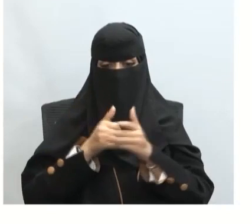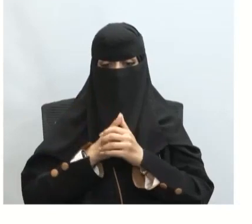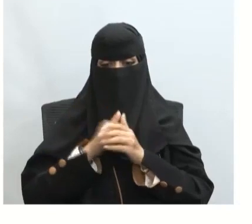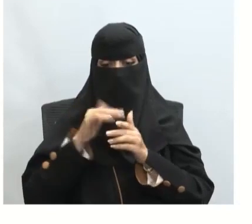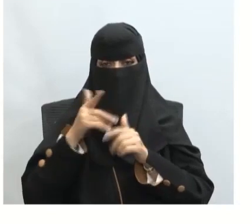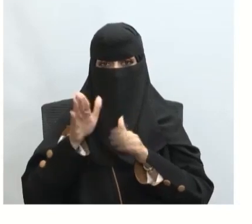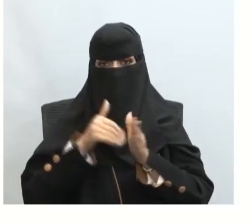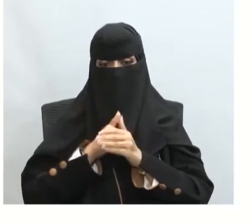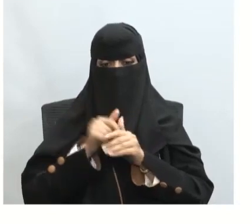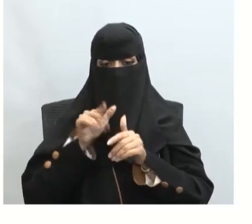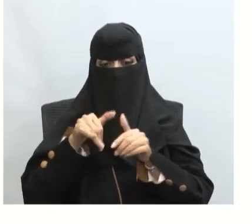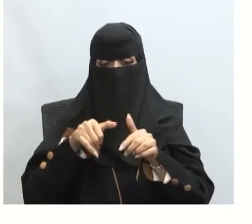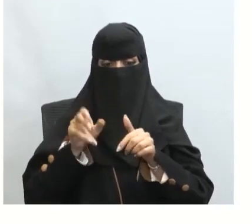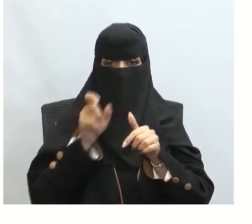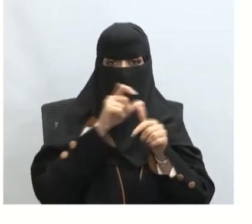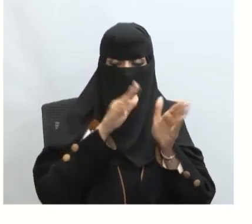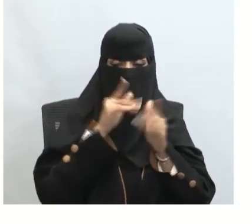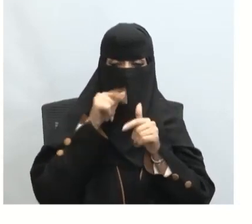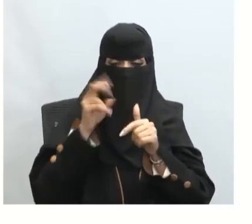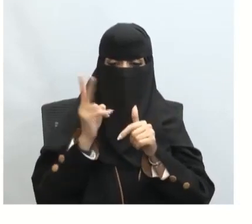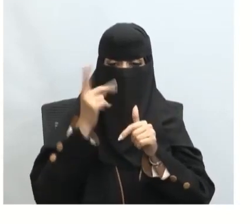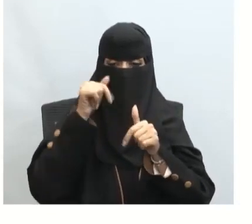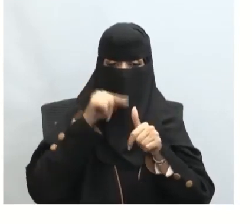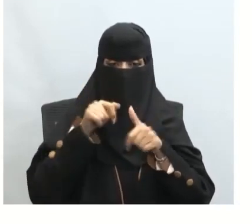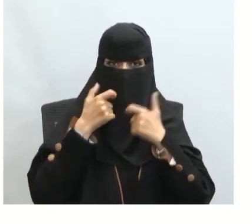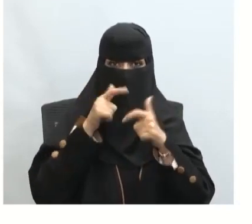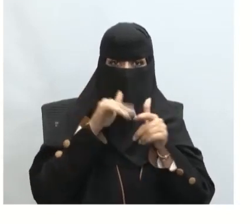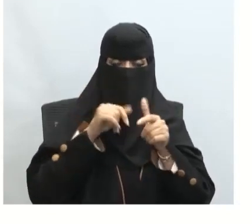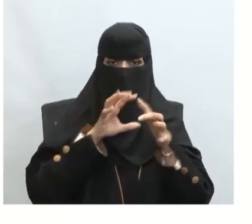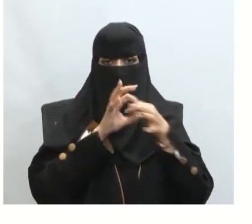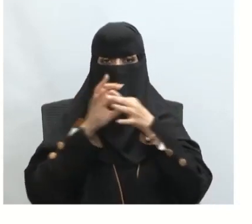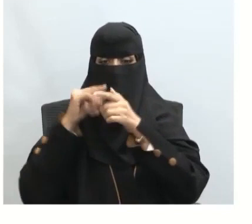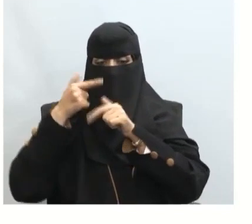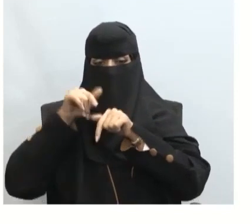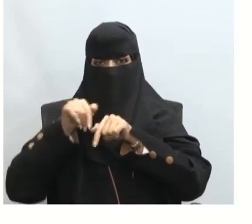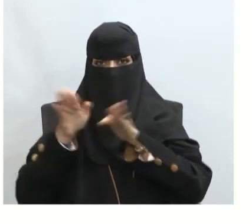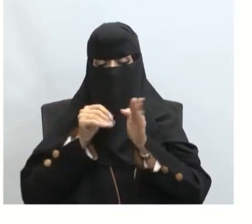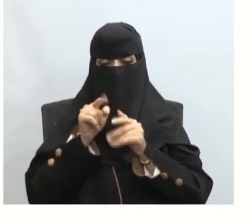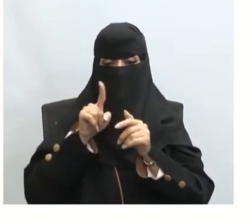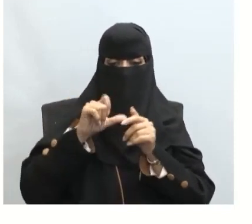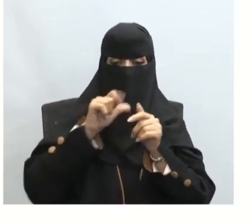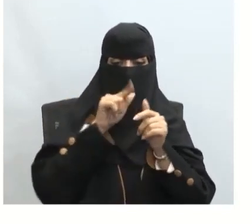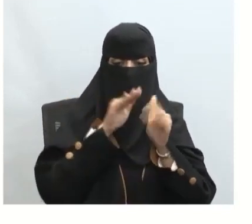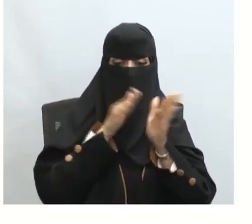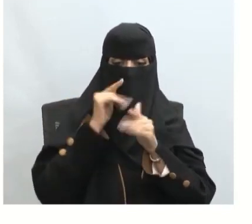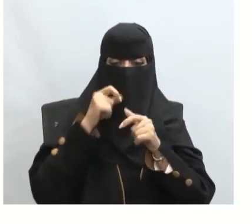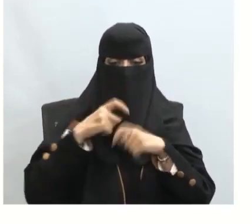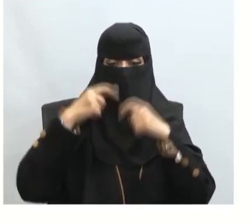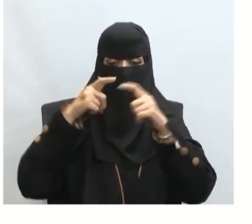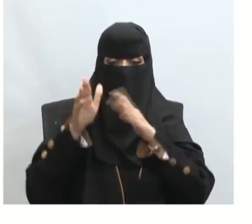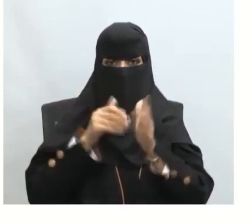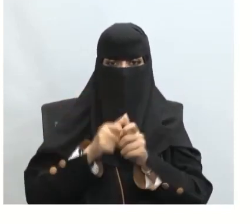الكربون هنا سي اتش 2 هنا سي اتش لاحظ هنا امتداد للبوليمر وهنا خارج القوس